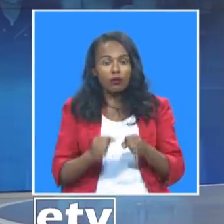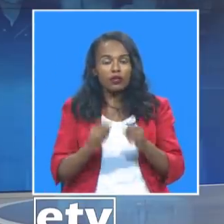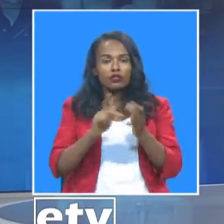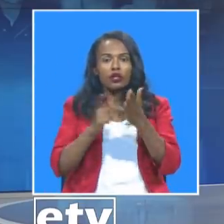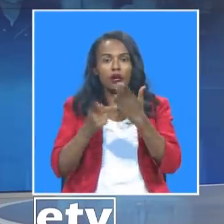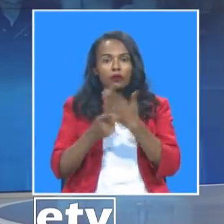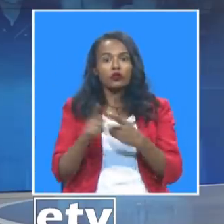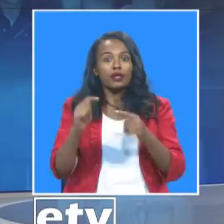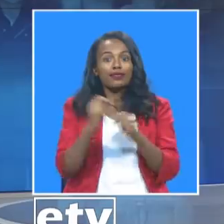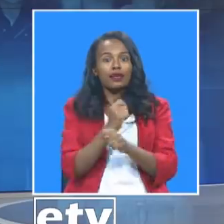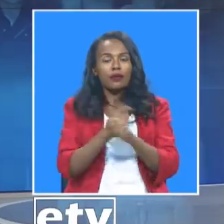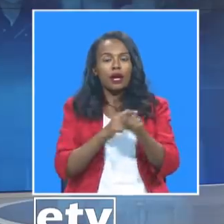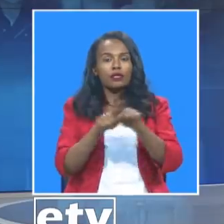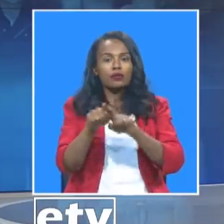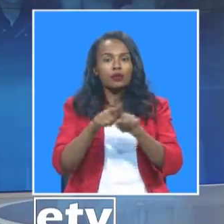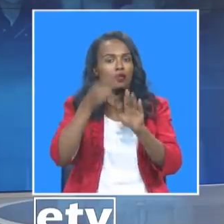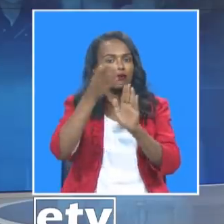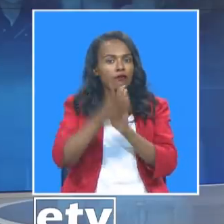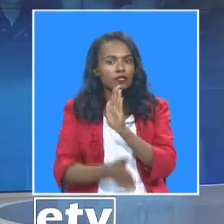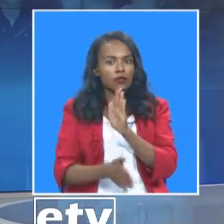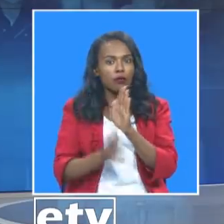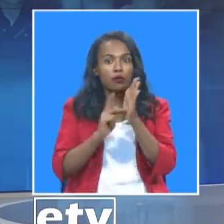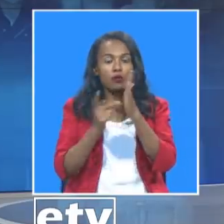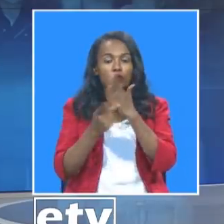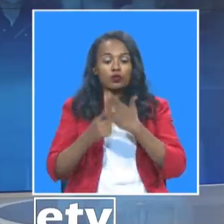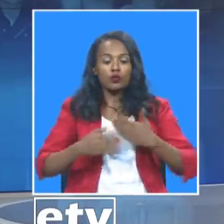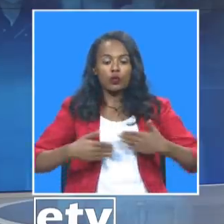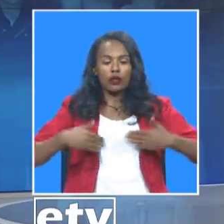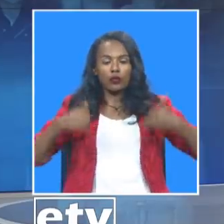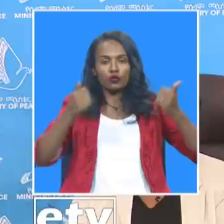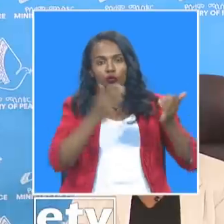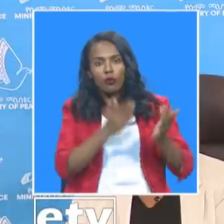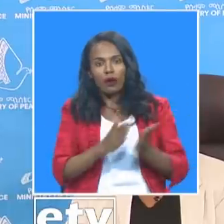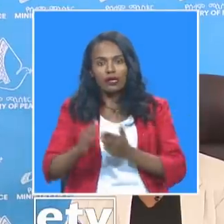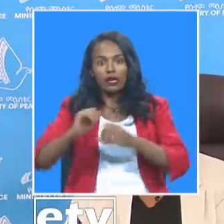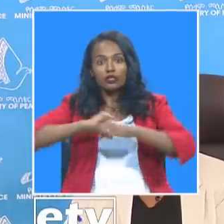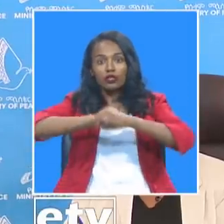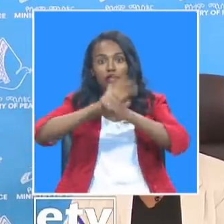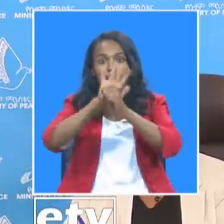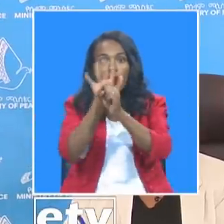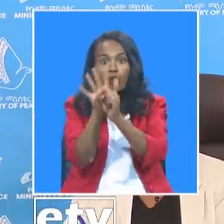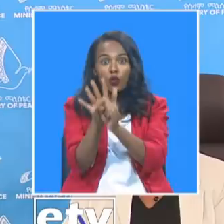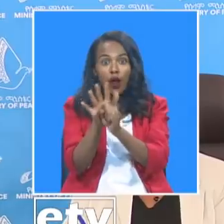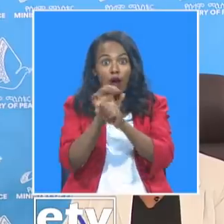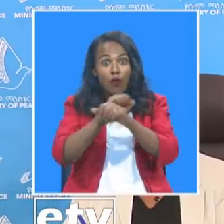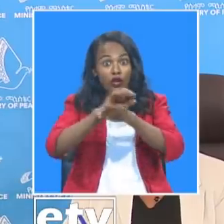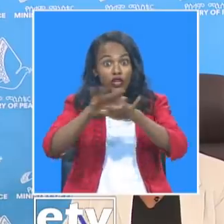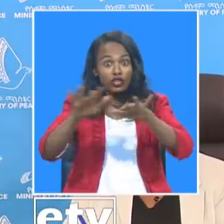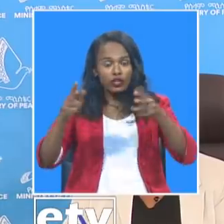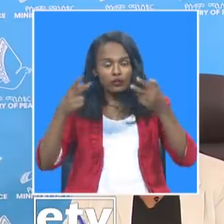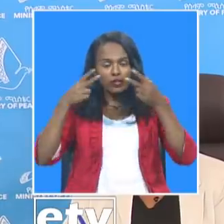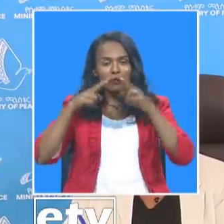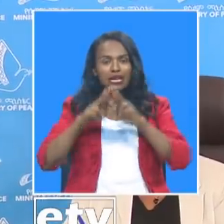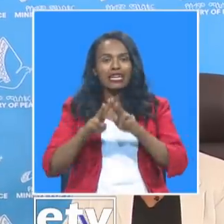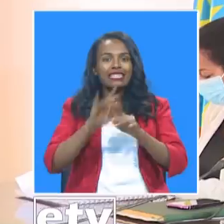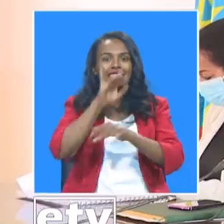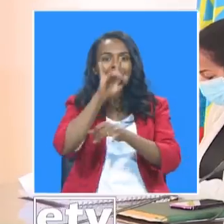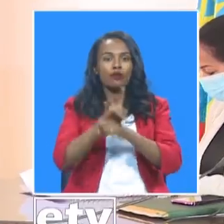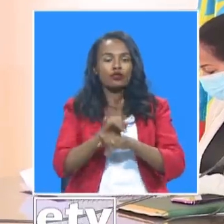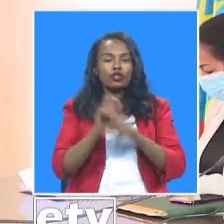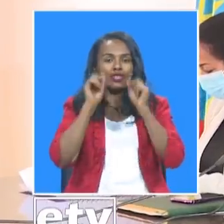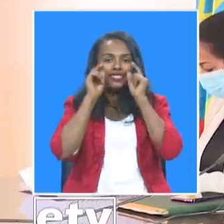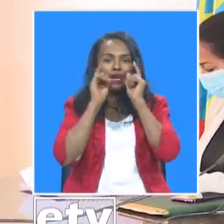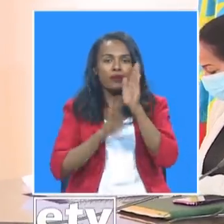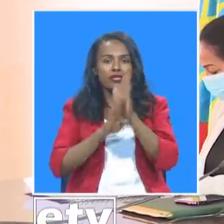የፕሮጀክት ተግባራዊ ስምምነት ፈጸመ። ፕሮጀክቱ ወጣቶችን በማደራጀት የኮሮና ወረርሽኝን በተመለከተ የዜጎችን ግንዛቤ ማሳደግና